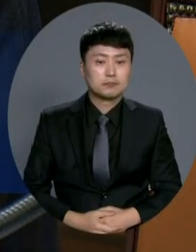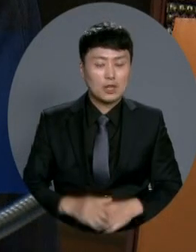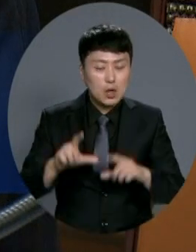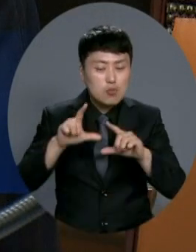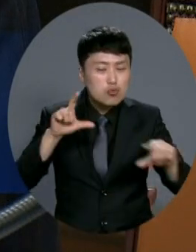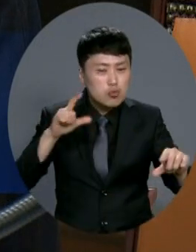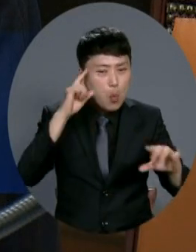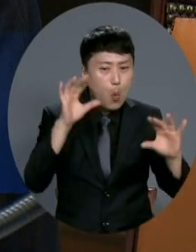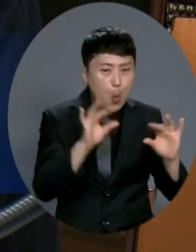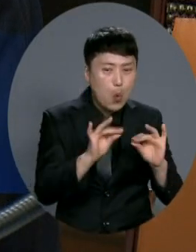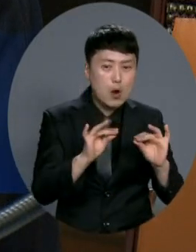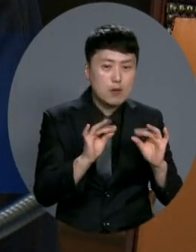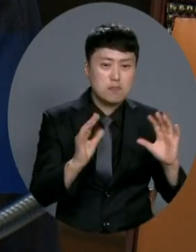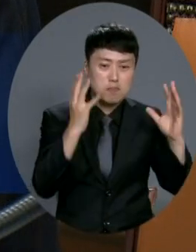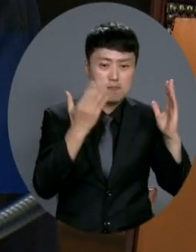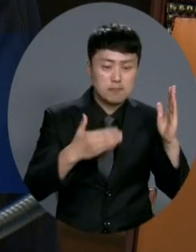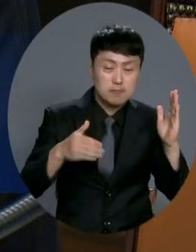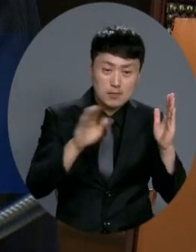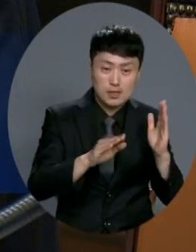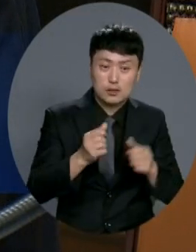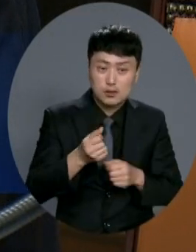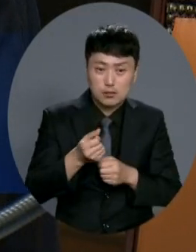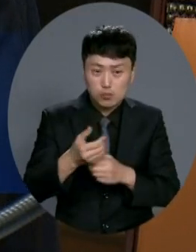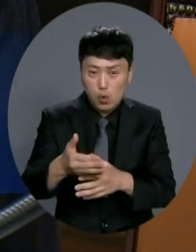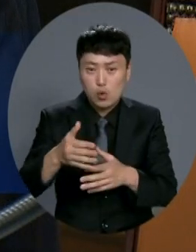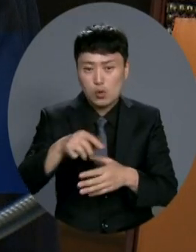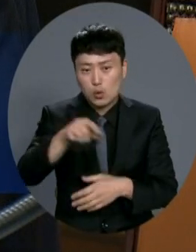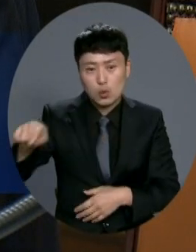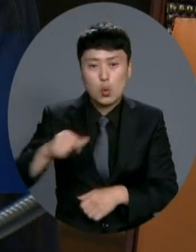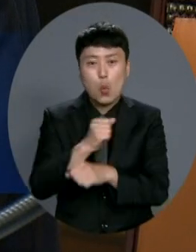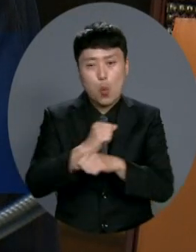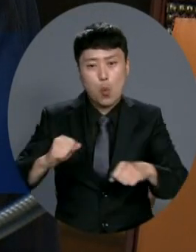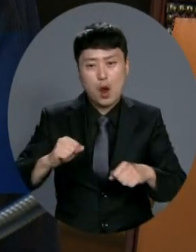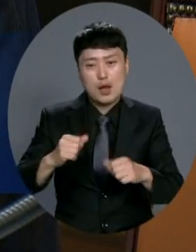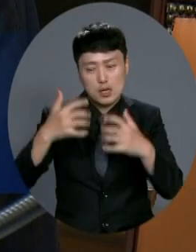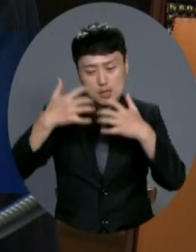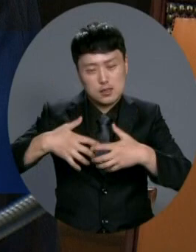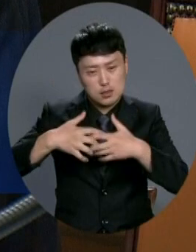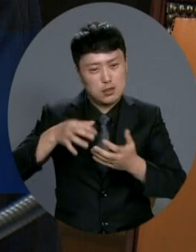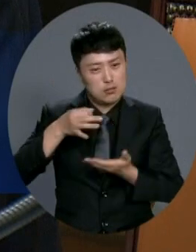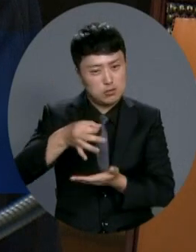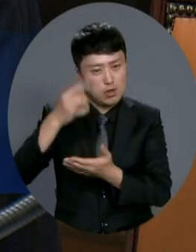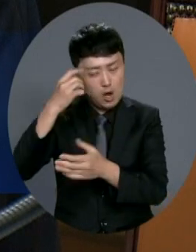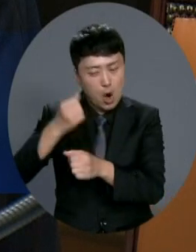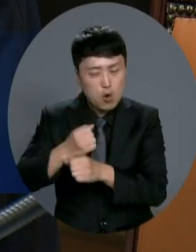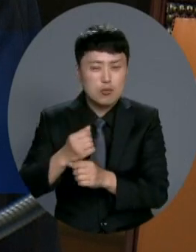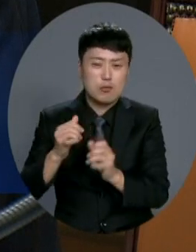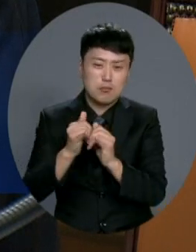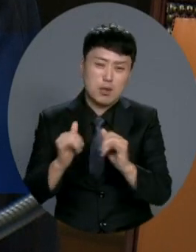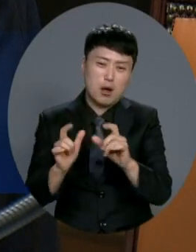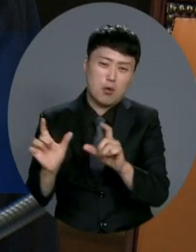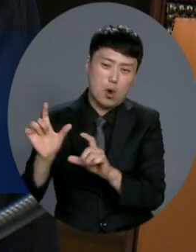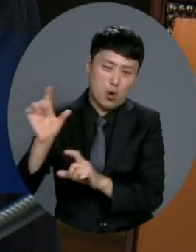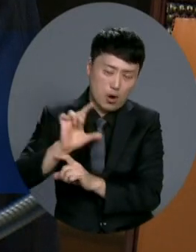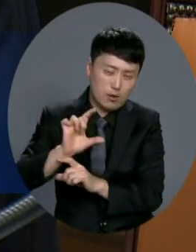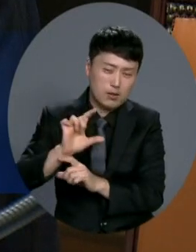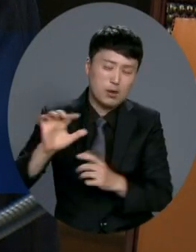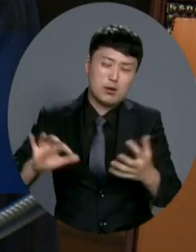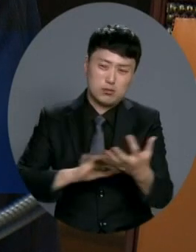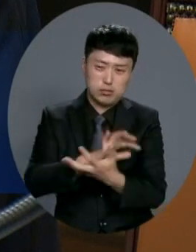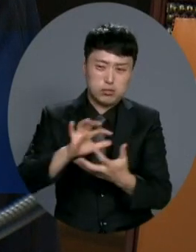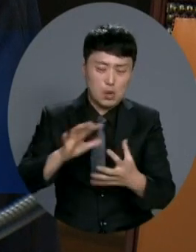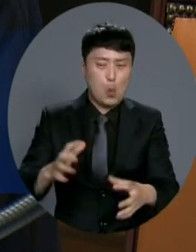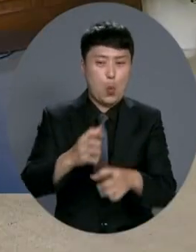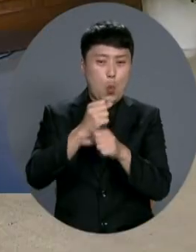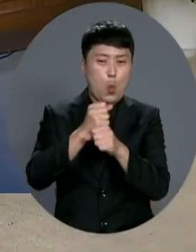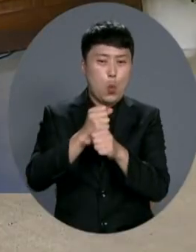했지만은 규모라든가 그 사후에 따르는 의료 제도에 관련된 시설 장비에 대한 투자, 연구 인력에 대한 투자 이런 것들이 같이 복합적으로